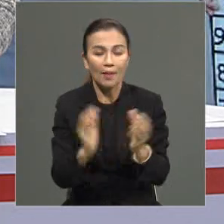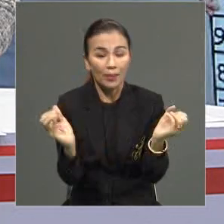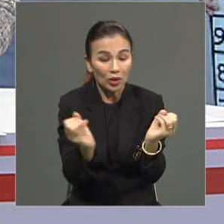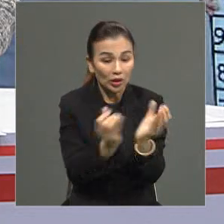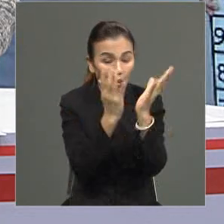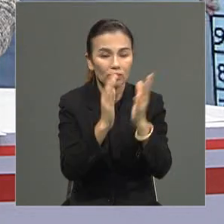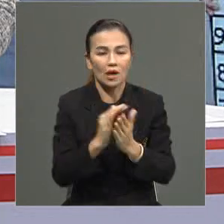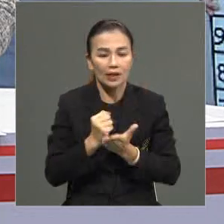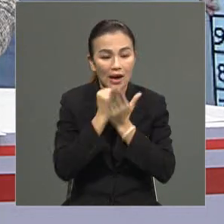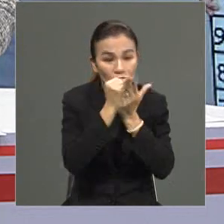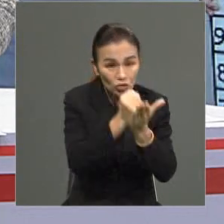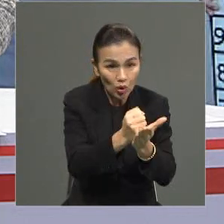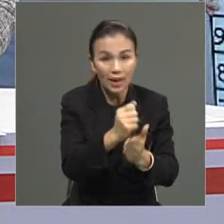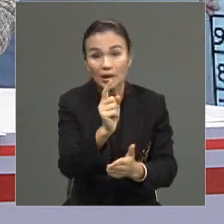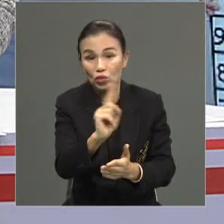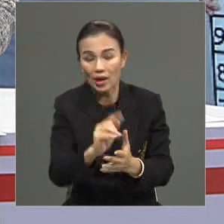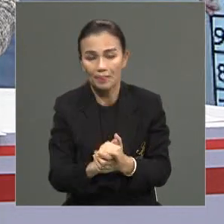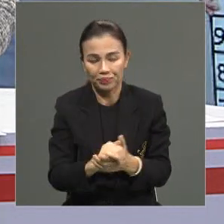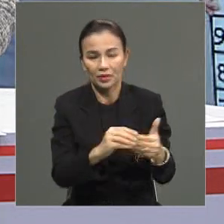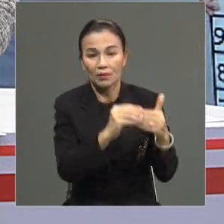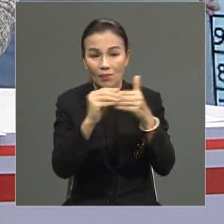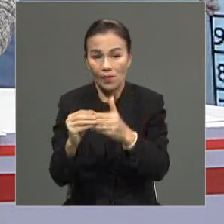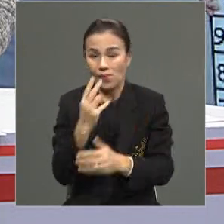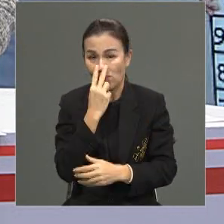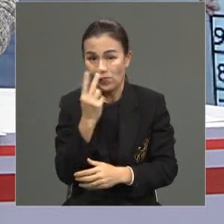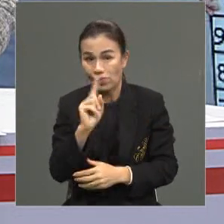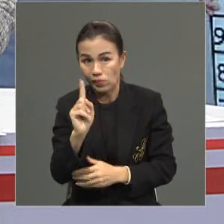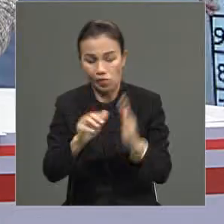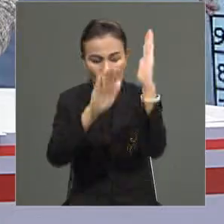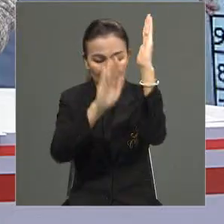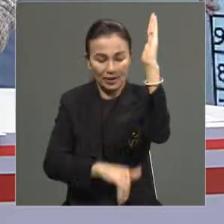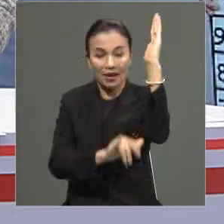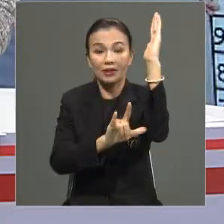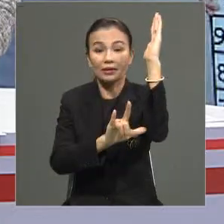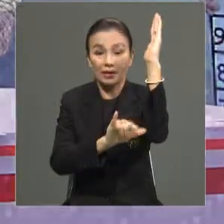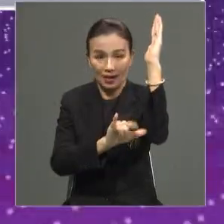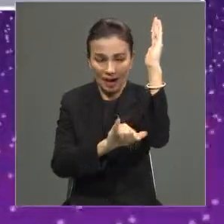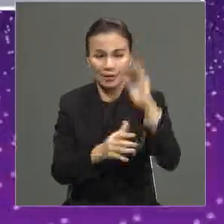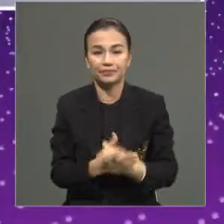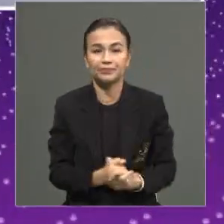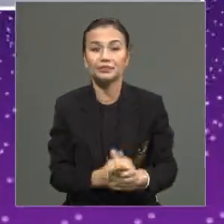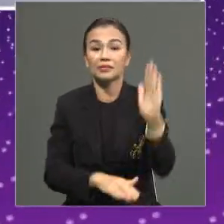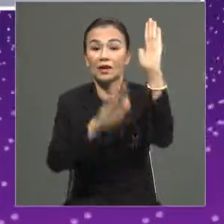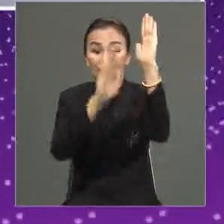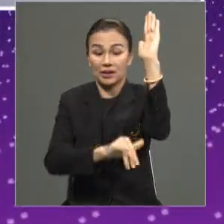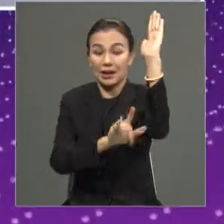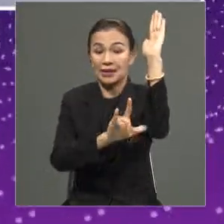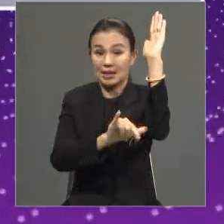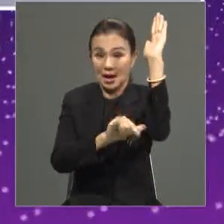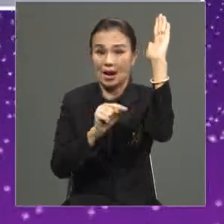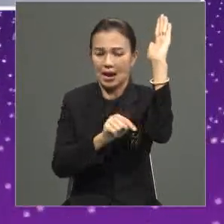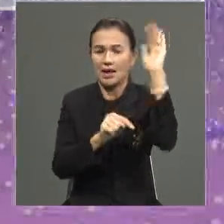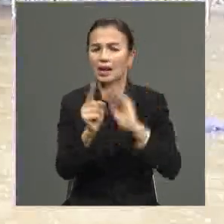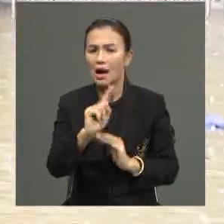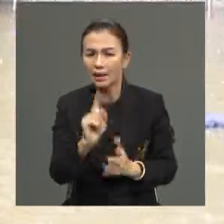บแล้วก็ความช่วยเหลือนะคะพื้นที่แรกที่จะพาไปดูคือที่จังหวัดยะลานะคะที่ยะลาเนี่ยวันนี้ผู้สื่อข่าวลงไปส